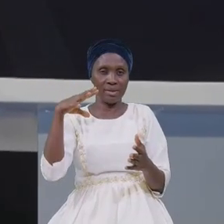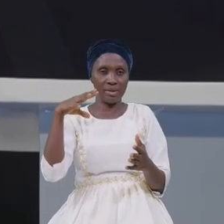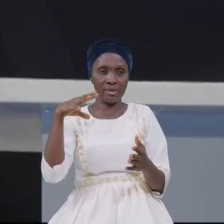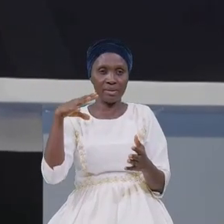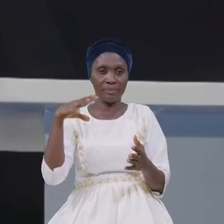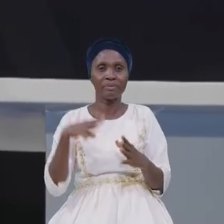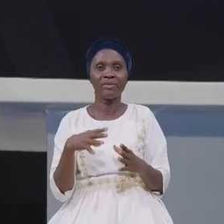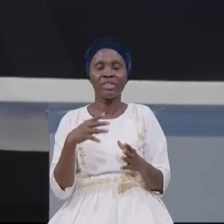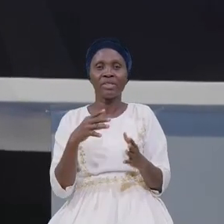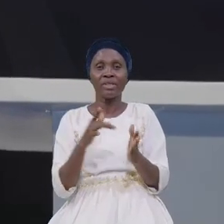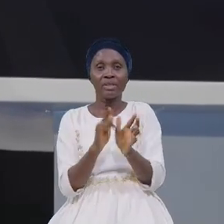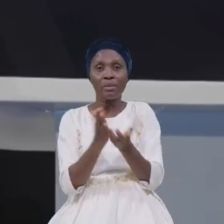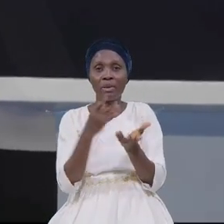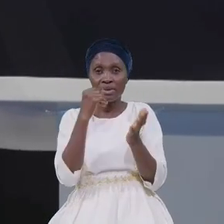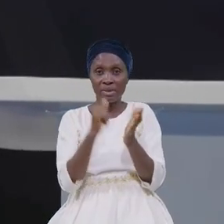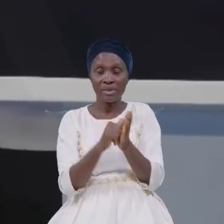verset 10.